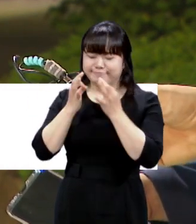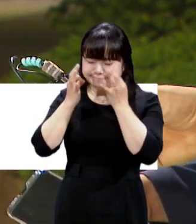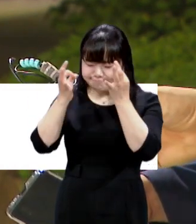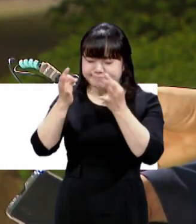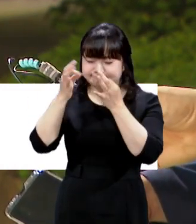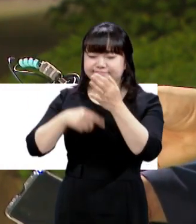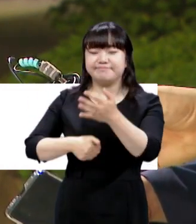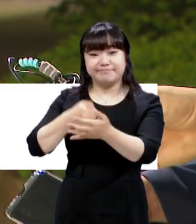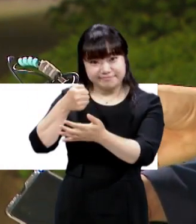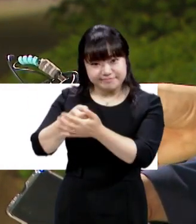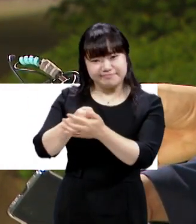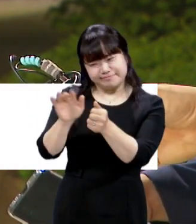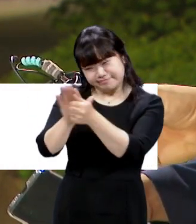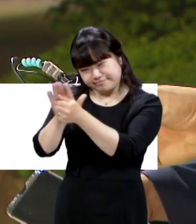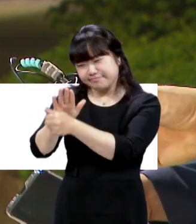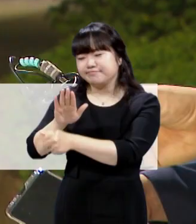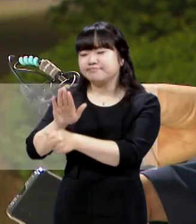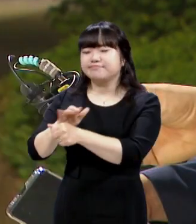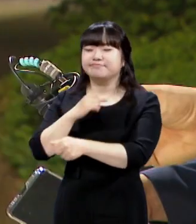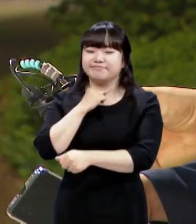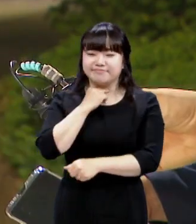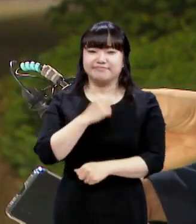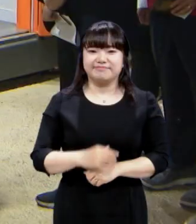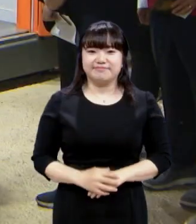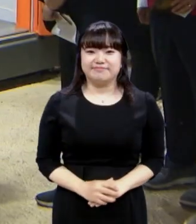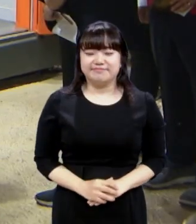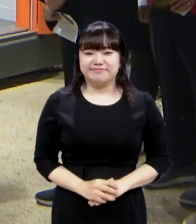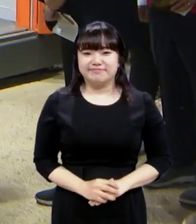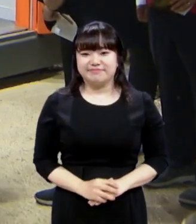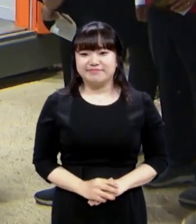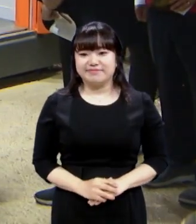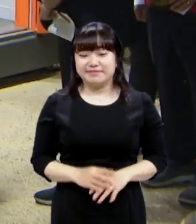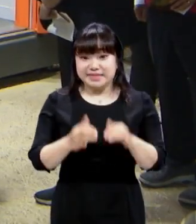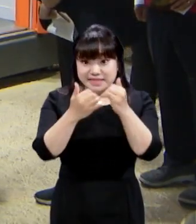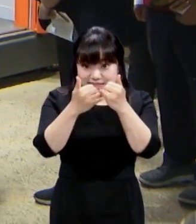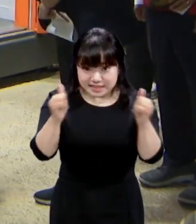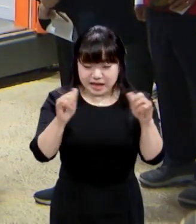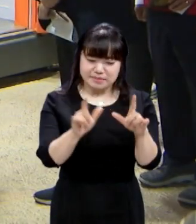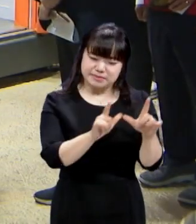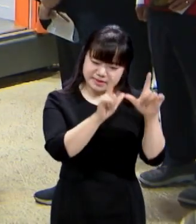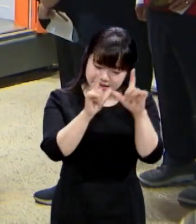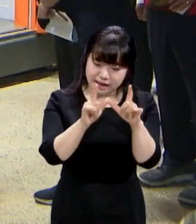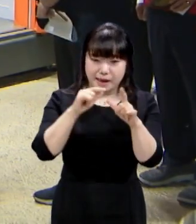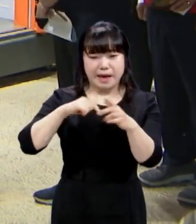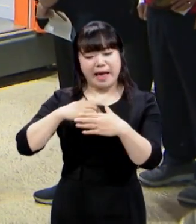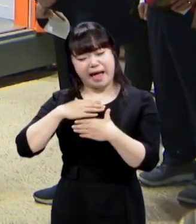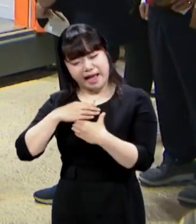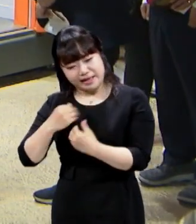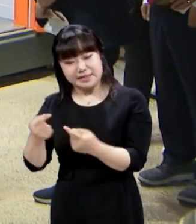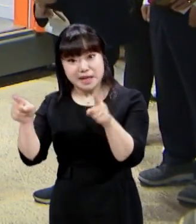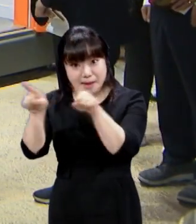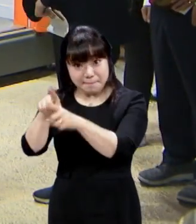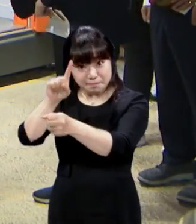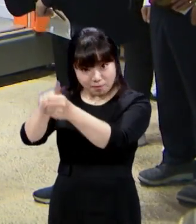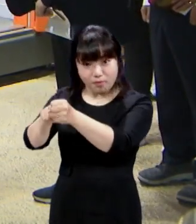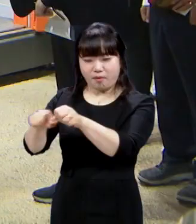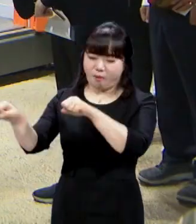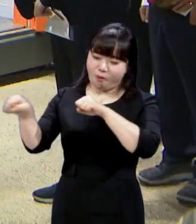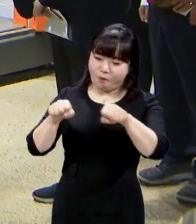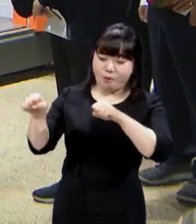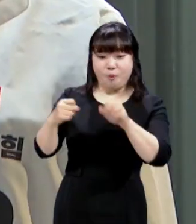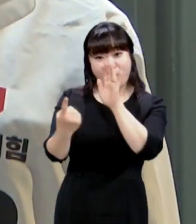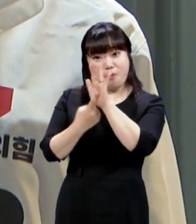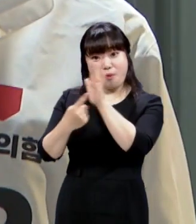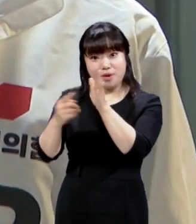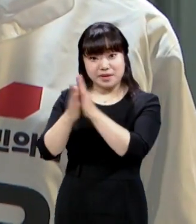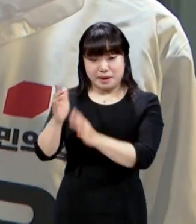다해서 챙기게 씁니다 시민 삶과 안전에 초점을 맞춰 공식 선거운동에